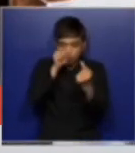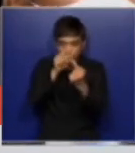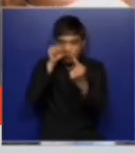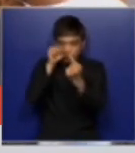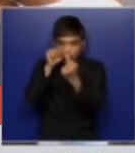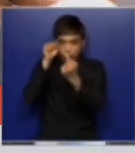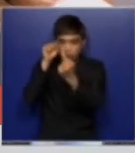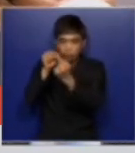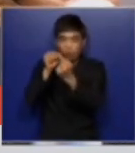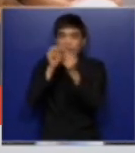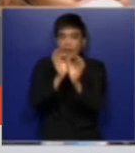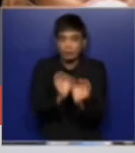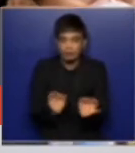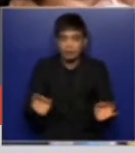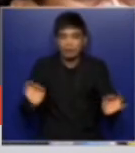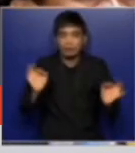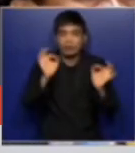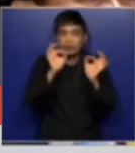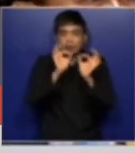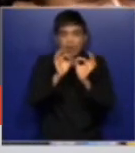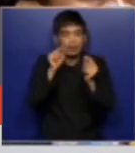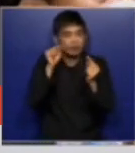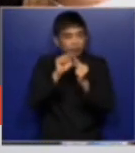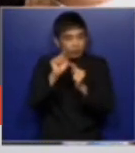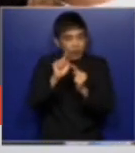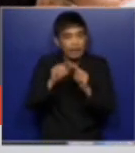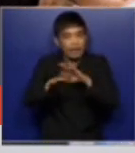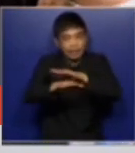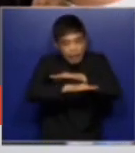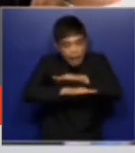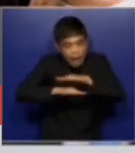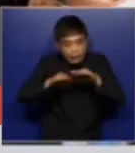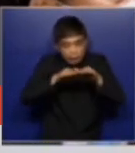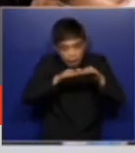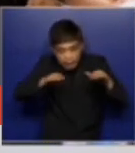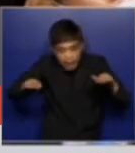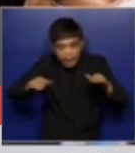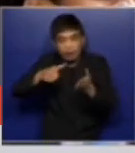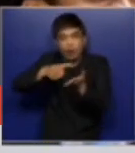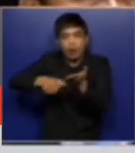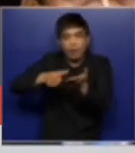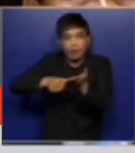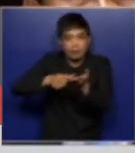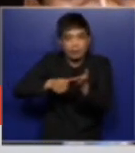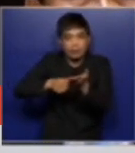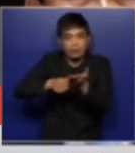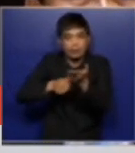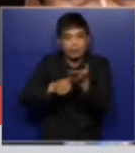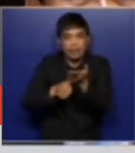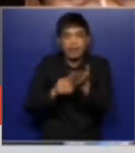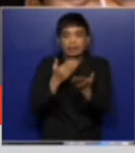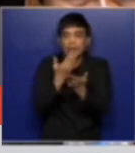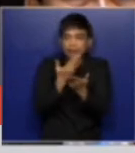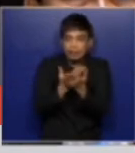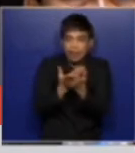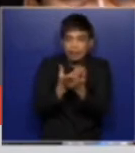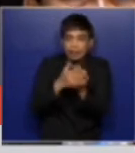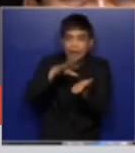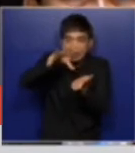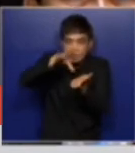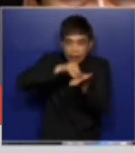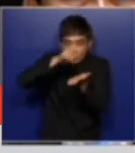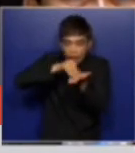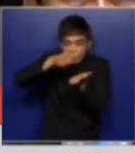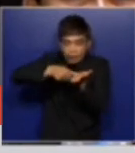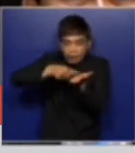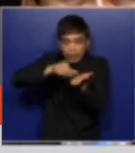ให้ความสัมพันธ์กับภาคที่เป็นฐานภาษีซึ่งจะต้องเป็นส่วนที่เป็นรายได้ในการจัดเก็บภาษี